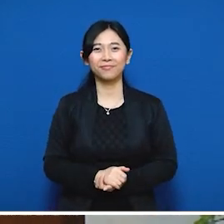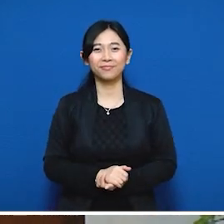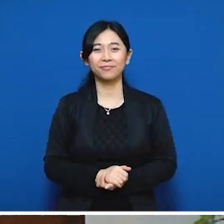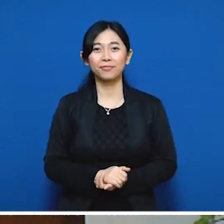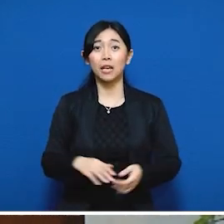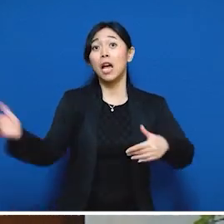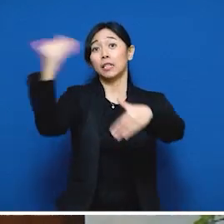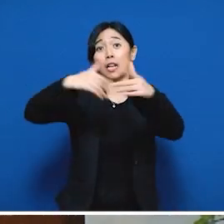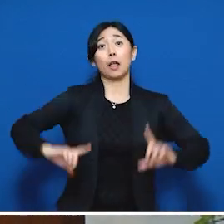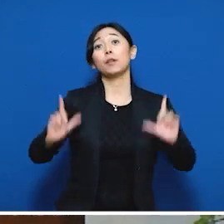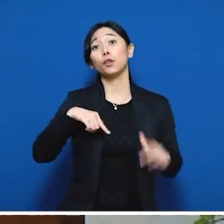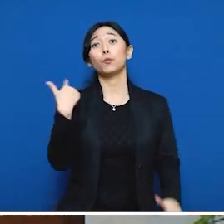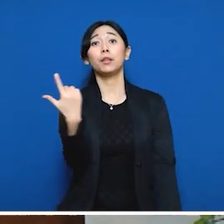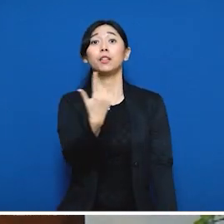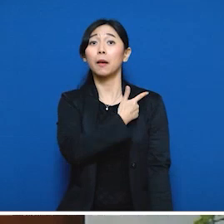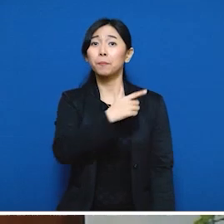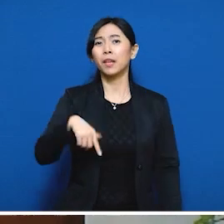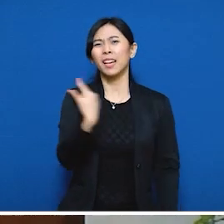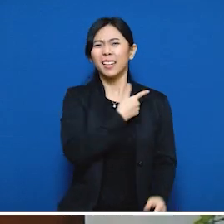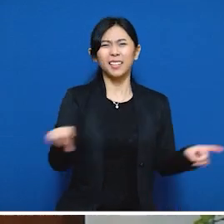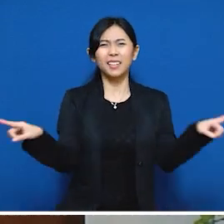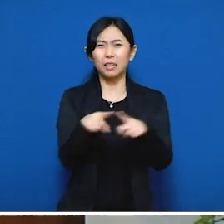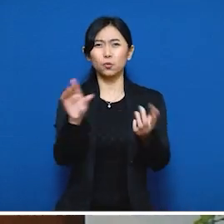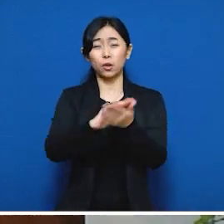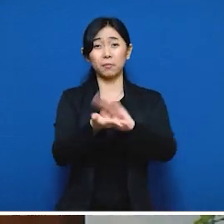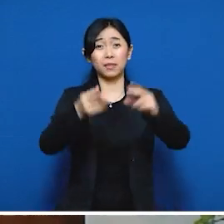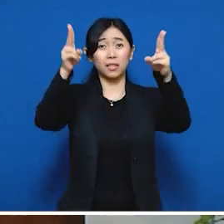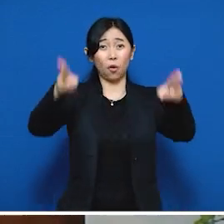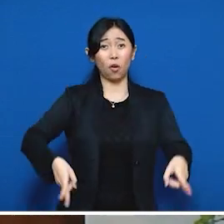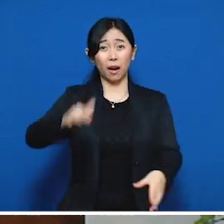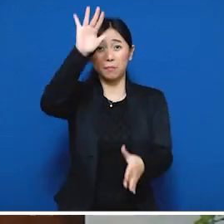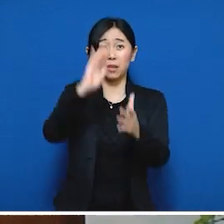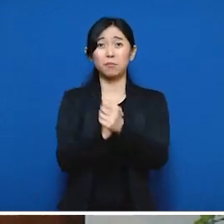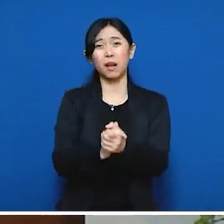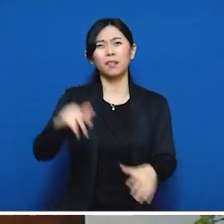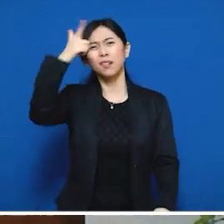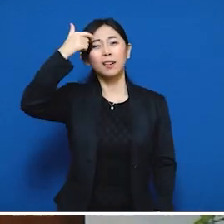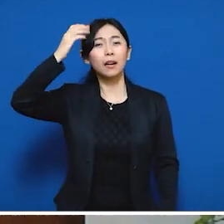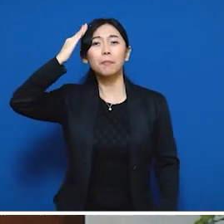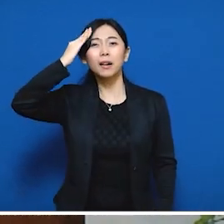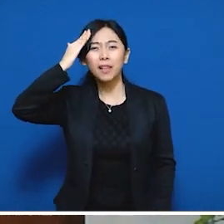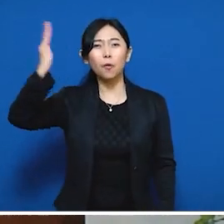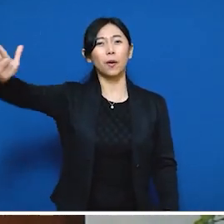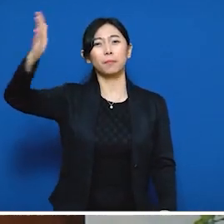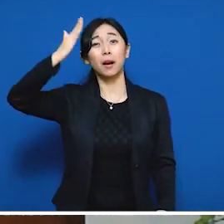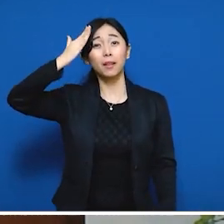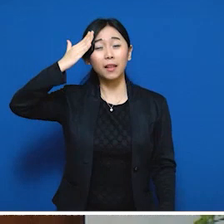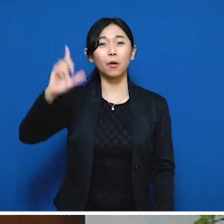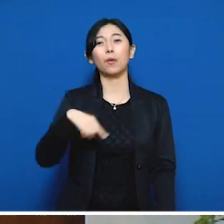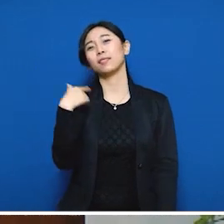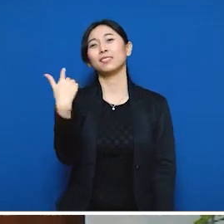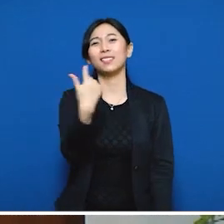dalam kehidupan kita, kita juga menjadi orang yang beriman karena pengetahuan-pengetahuan yang